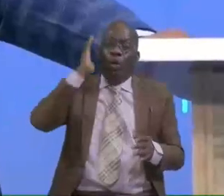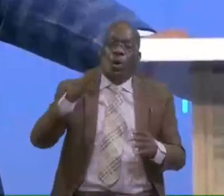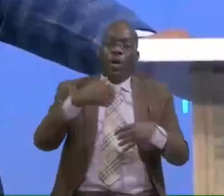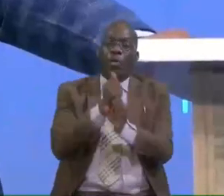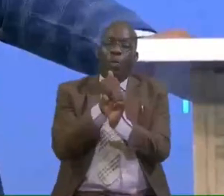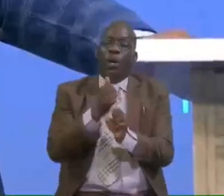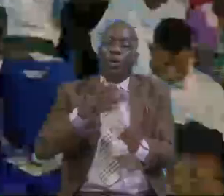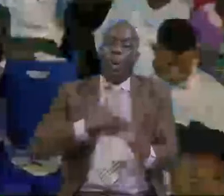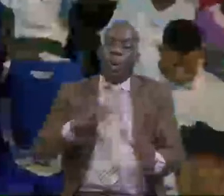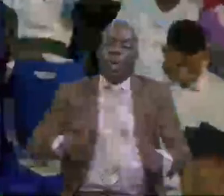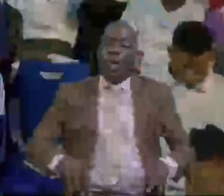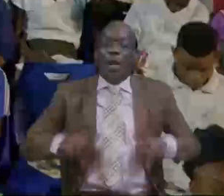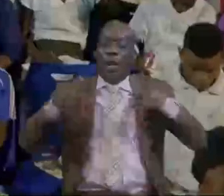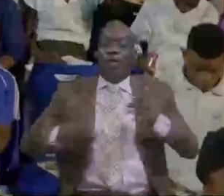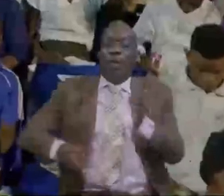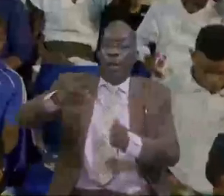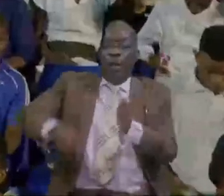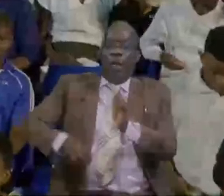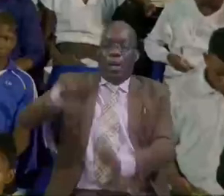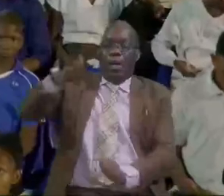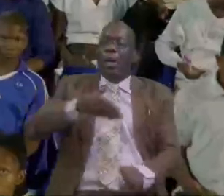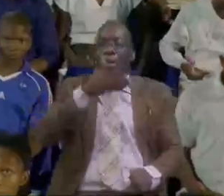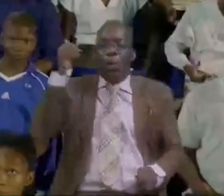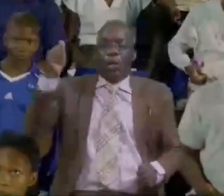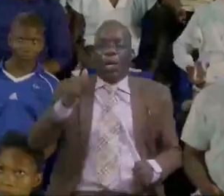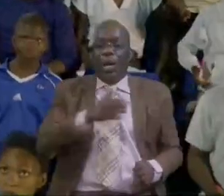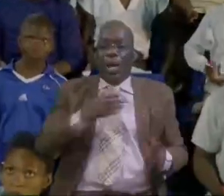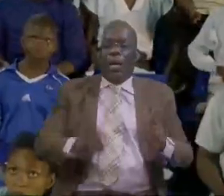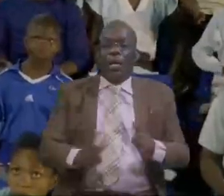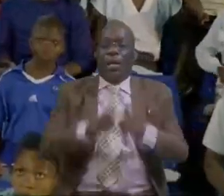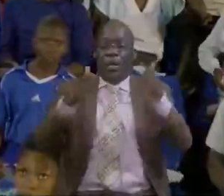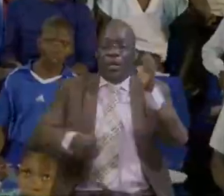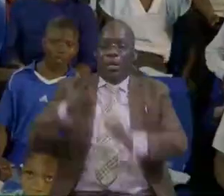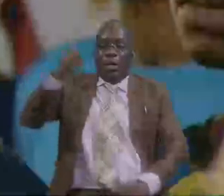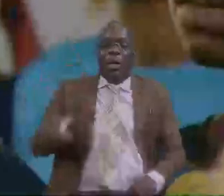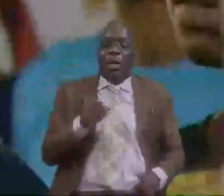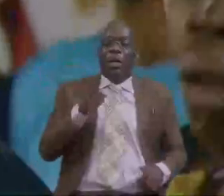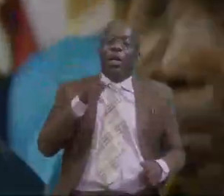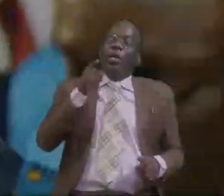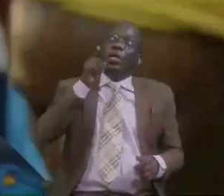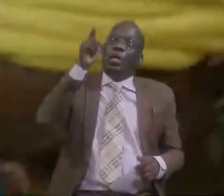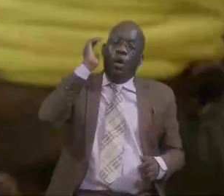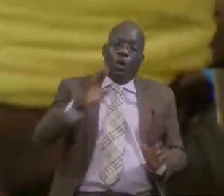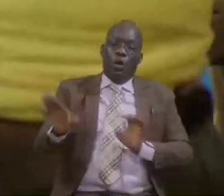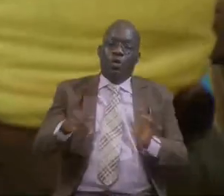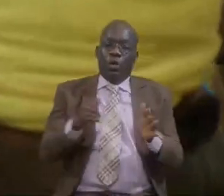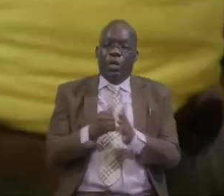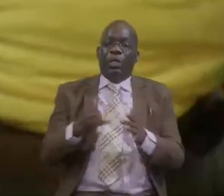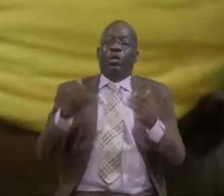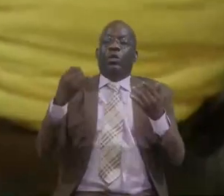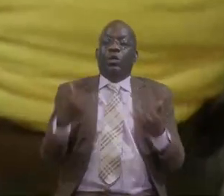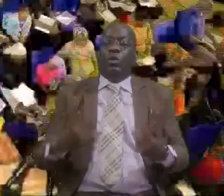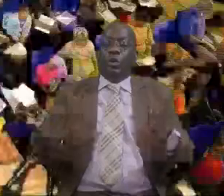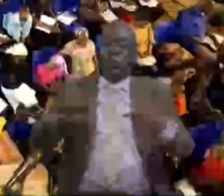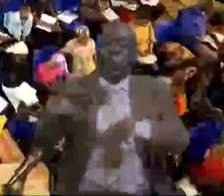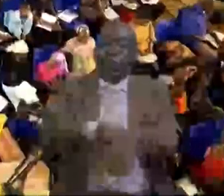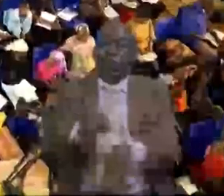il rendra ma vie grande, meilleure, plus grande. Il le fera ce soir.